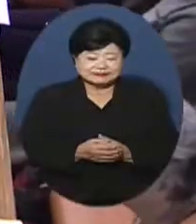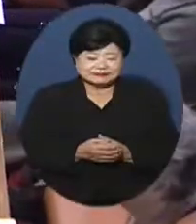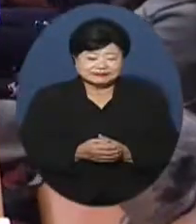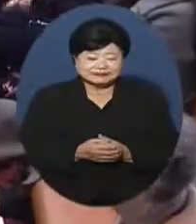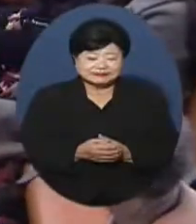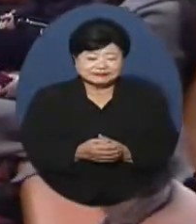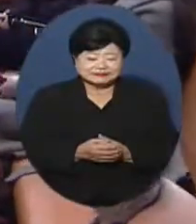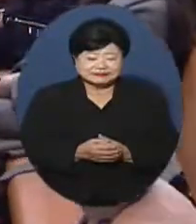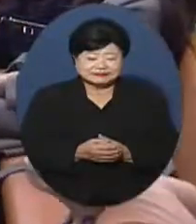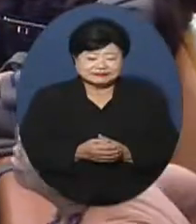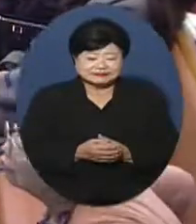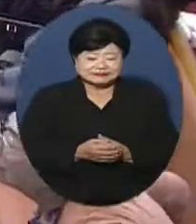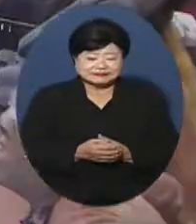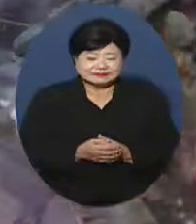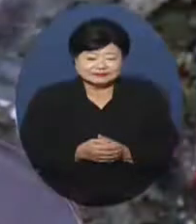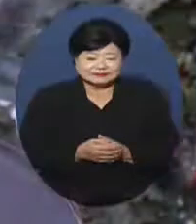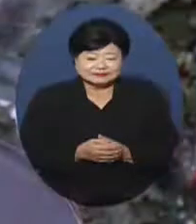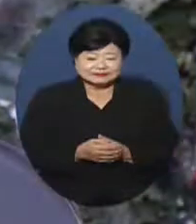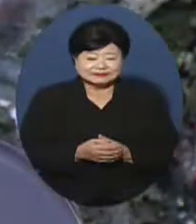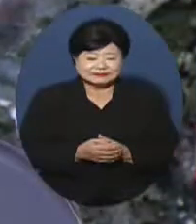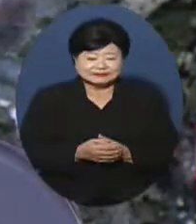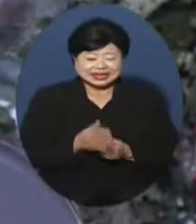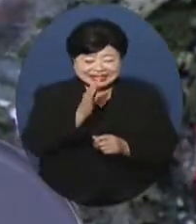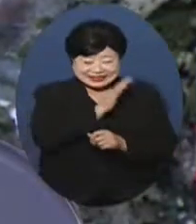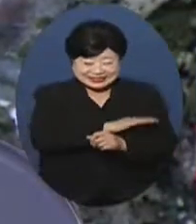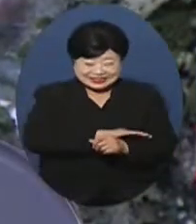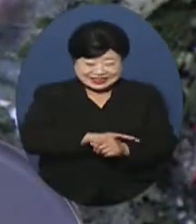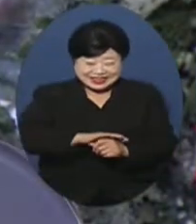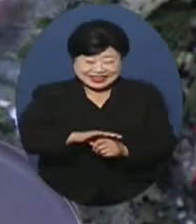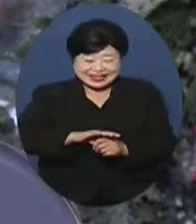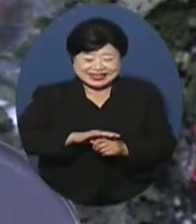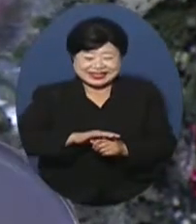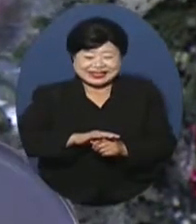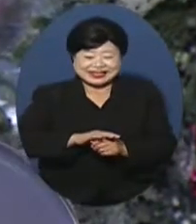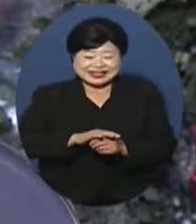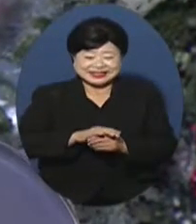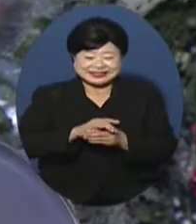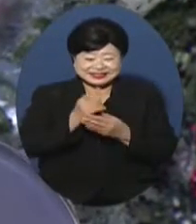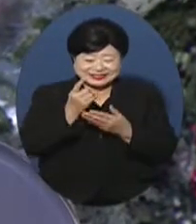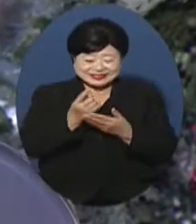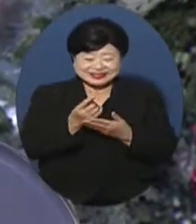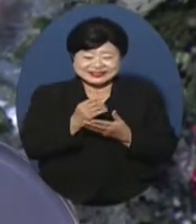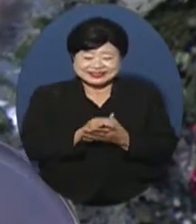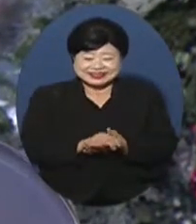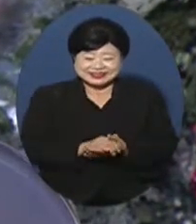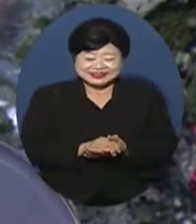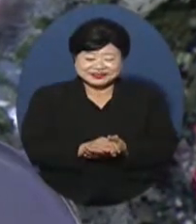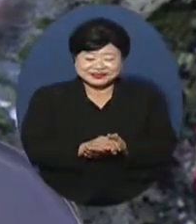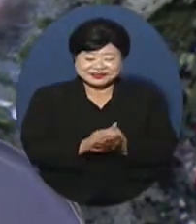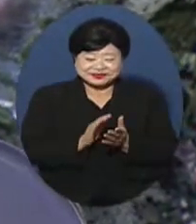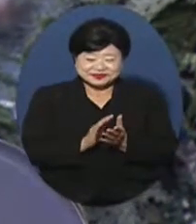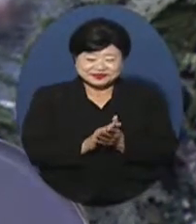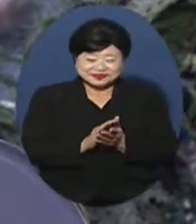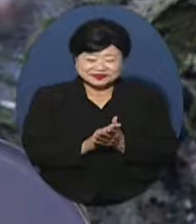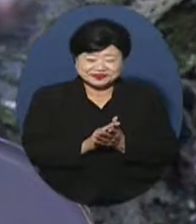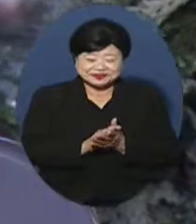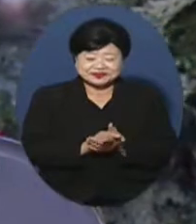튕 말 장 플러스 입니다 아